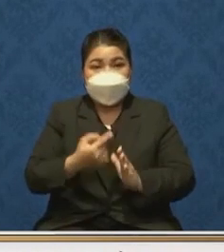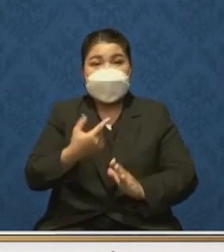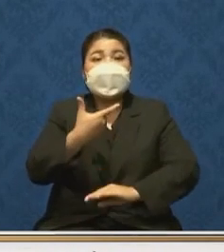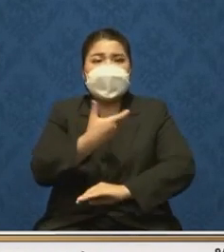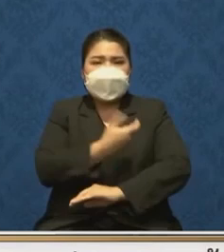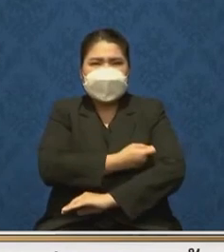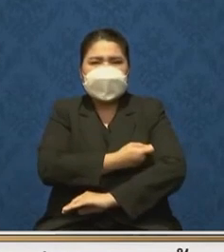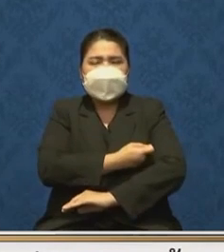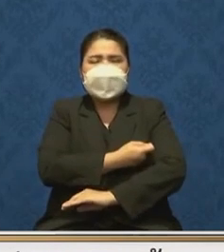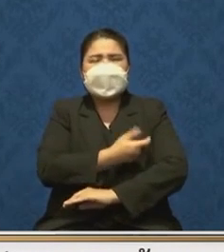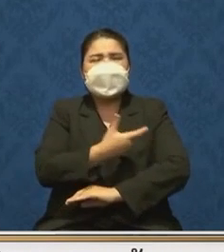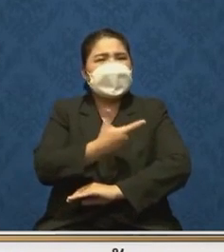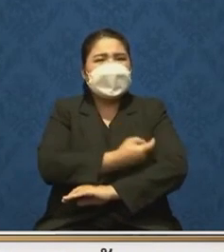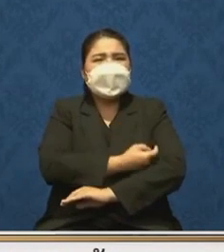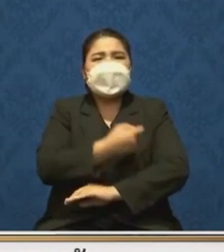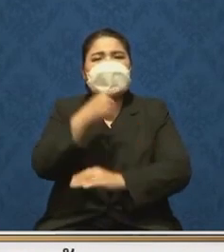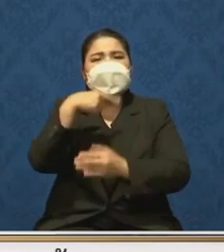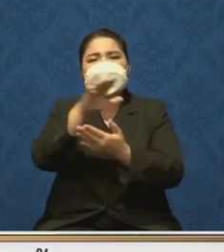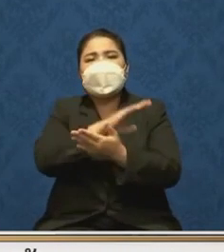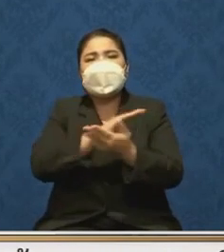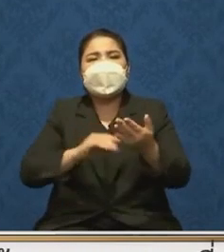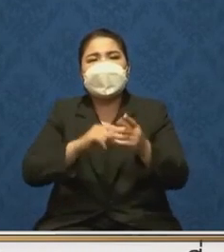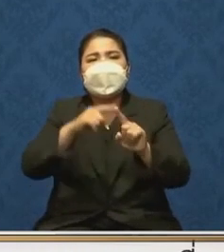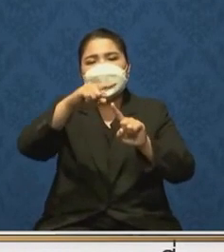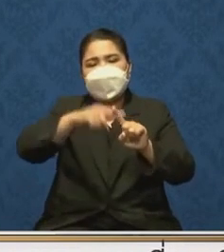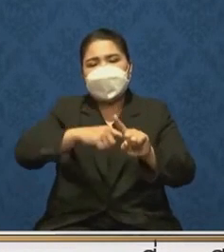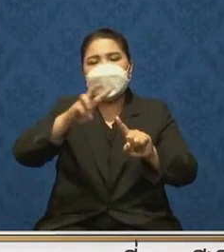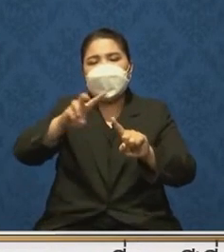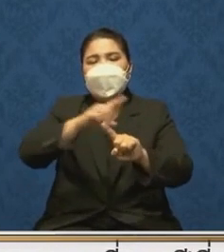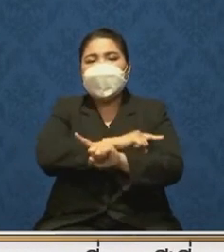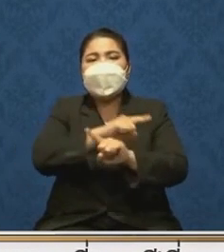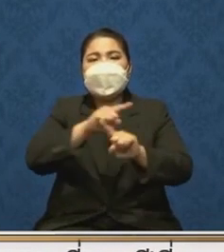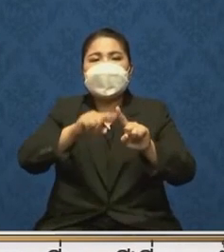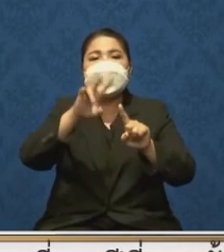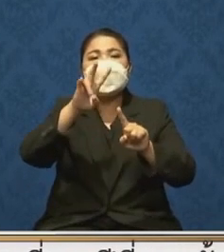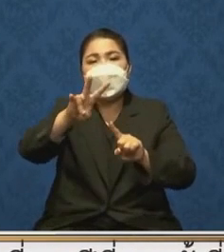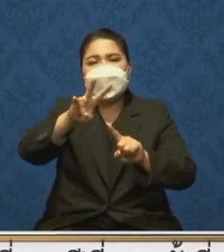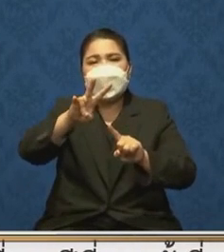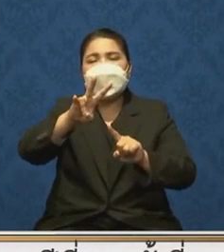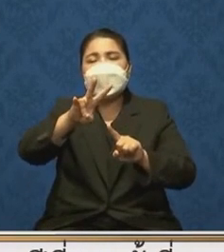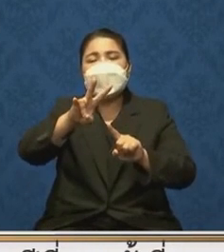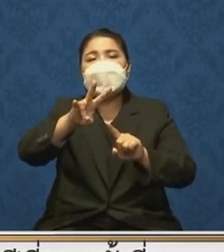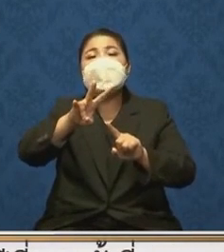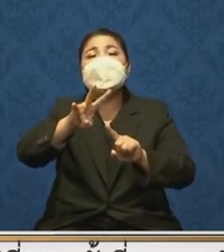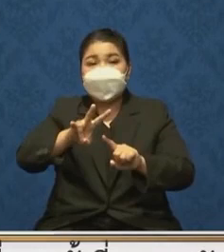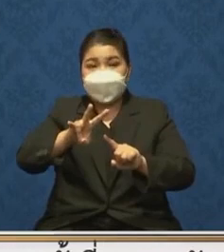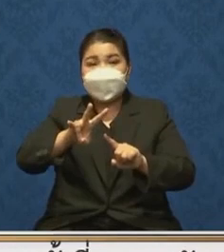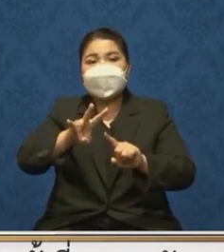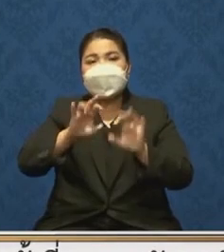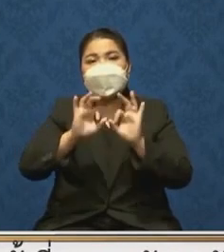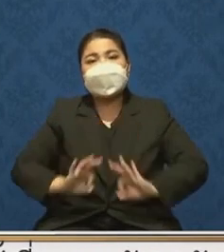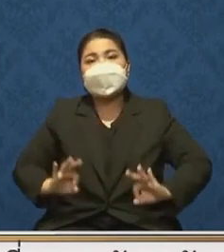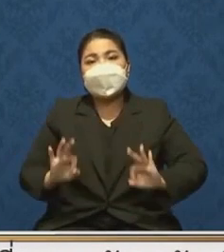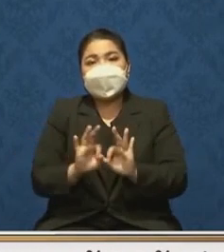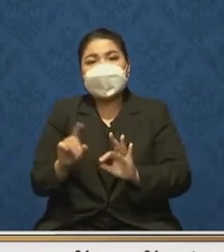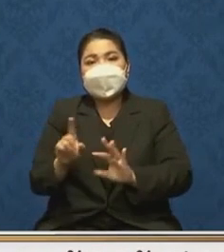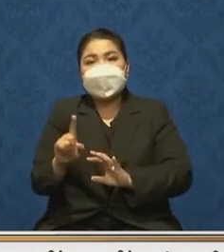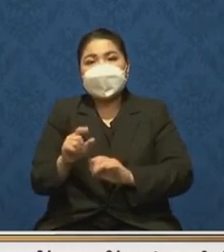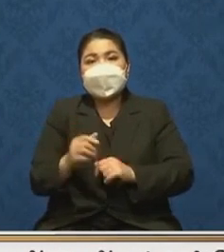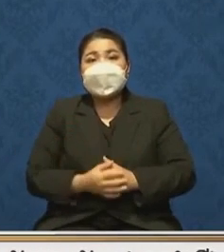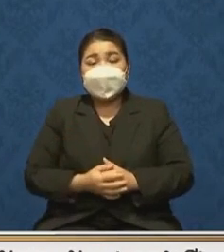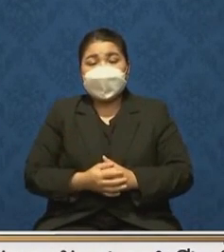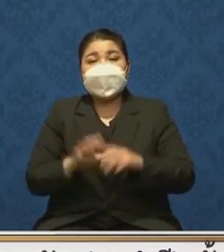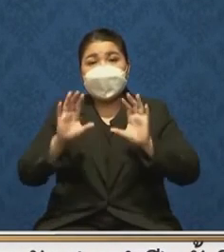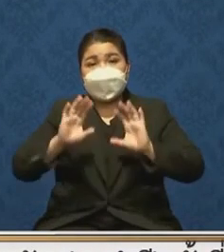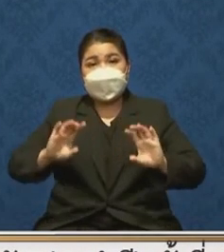ซีนพร้อมกันทั่วประเทศเมอวัที่ 7 มิธุนายนที่สำคัญคือ รัฐบาลทุด